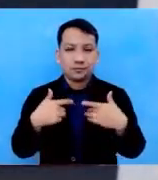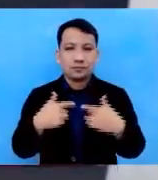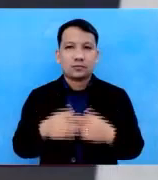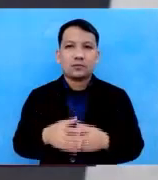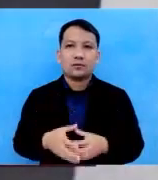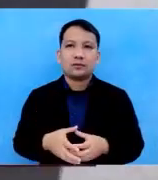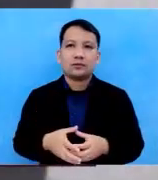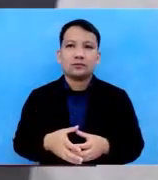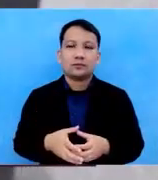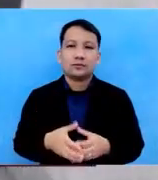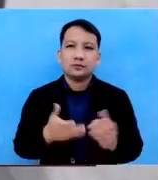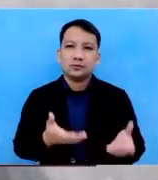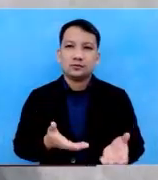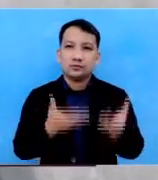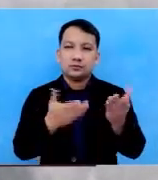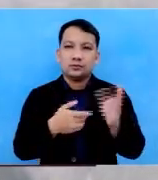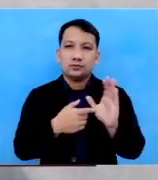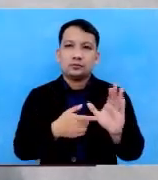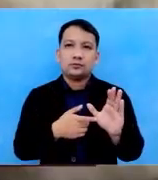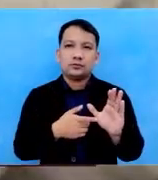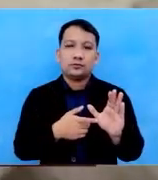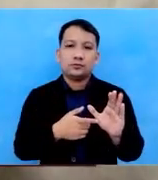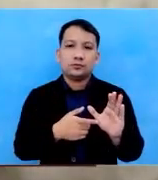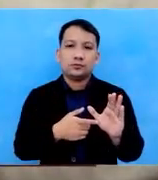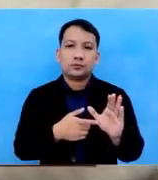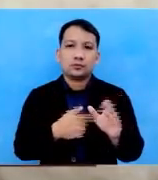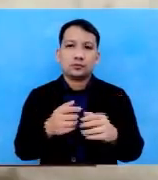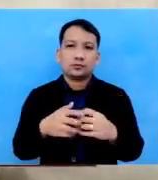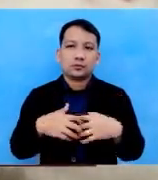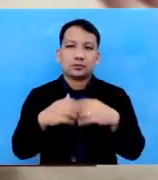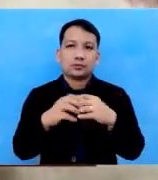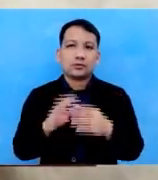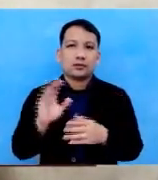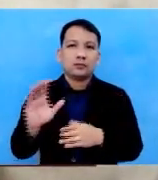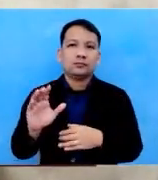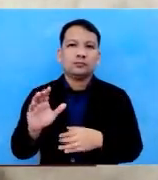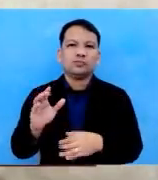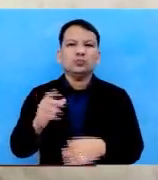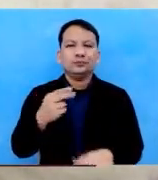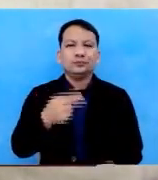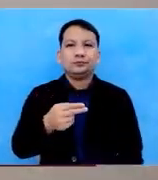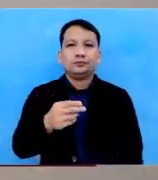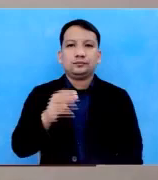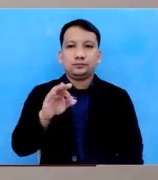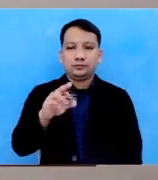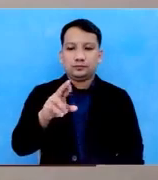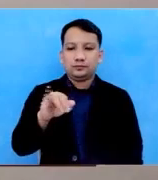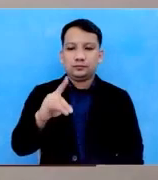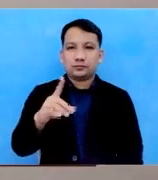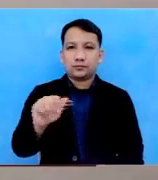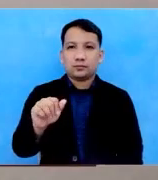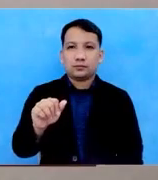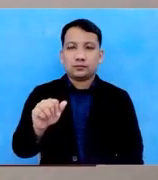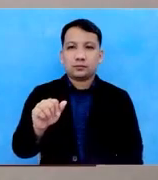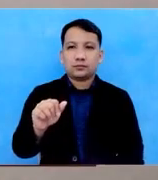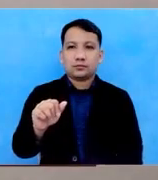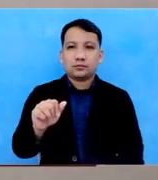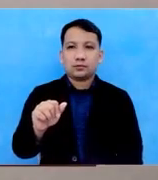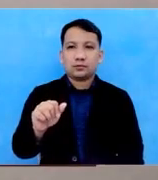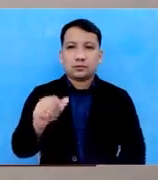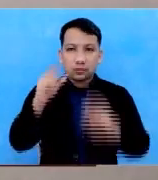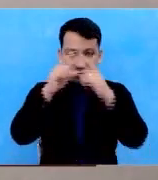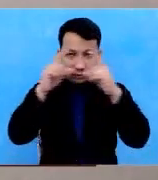Bilang tribute ng Mexican Navy, nagpagawa ng estatwa para sa asong si Frida na may iconic goggles at